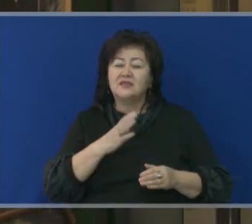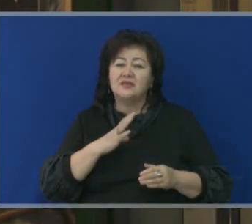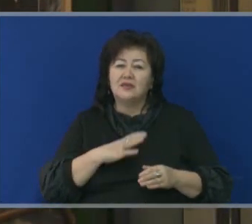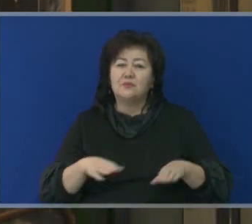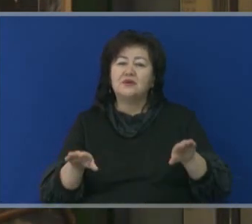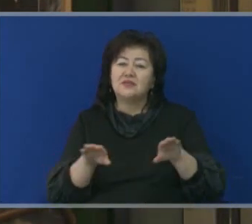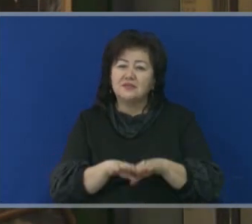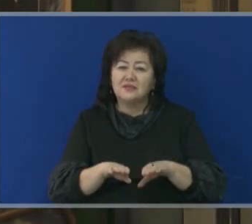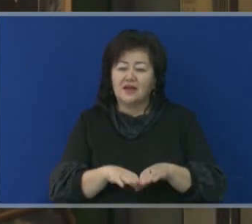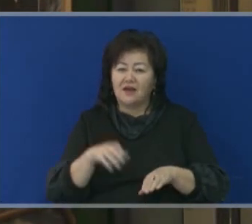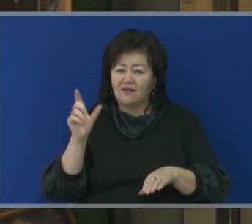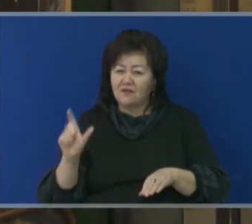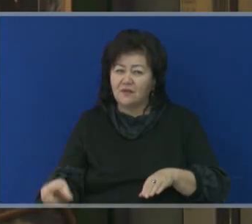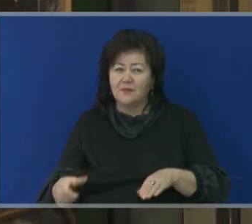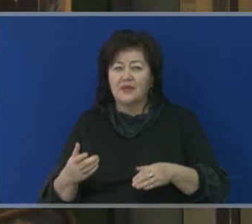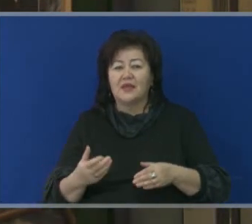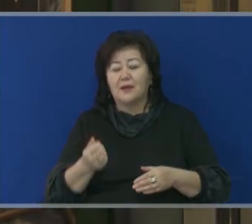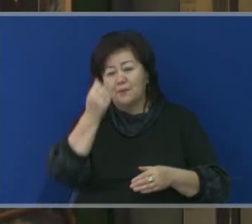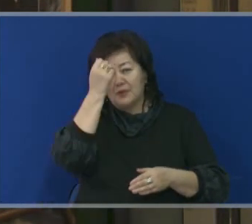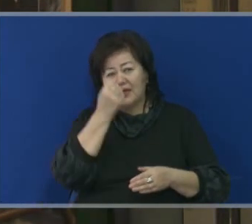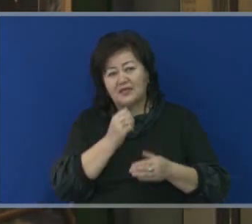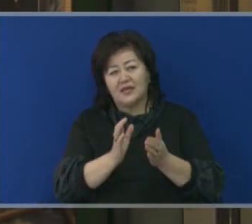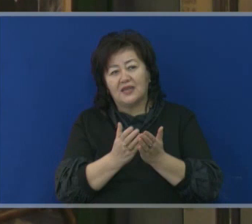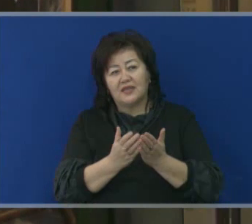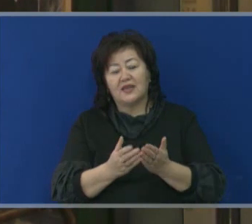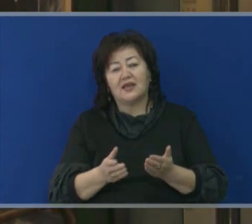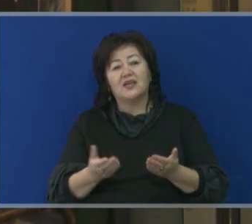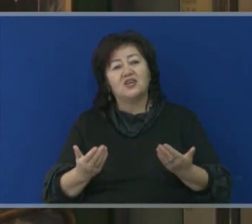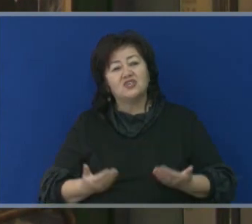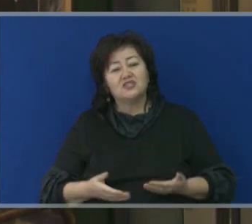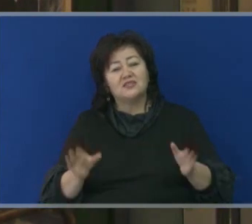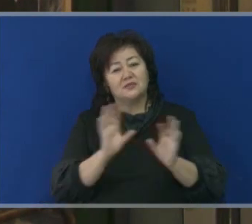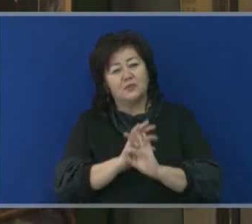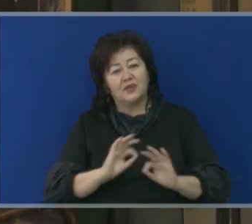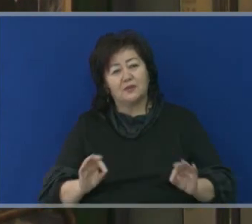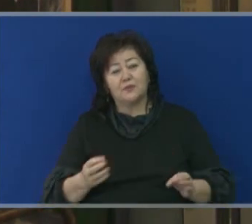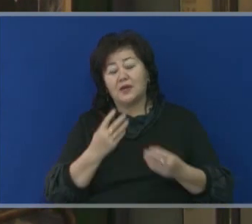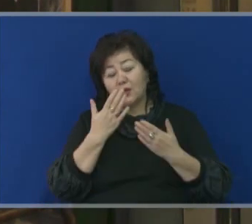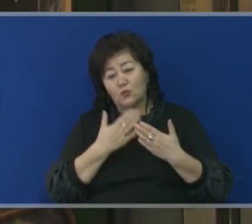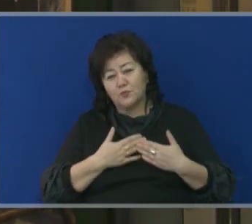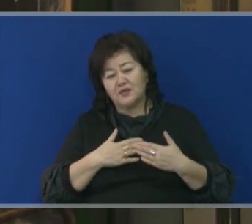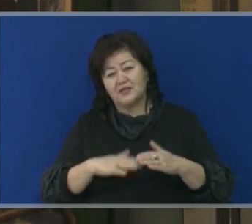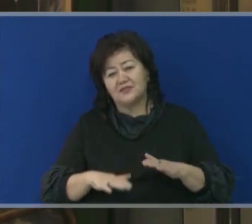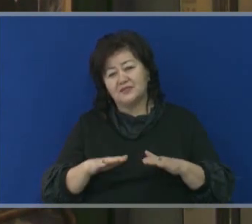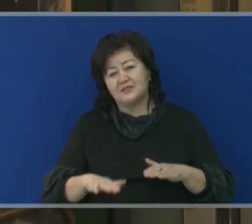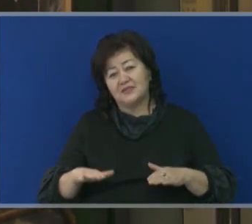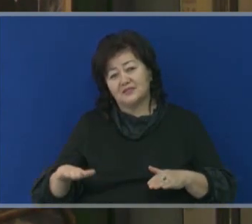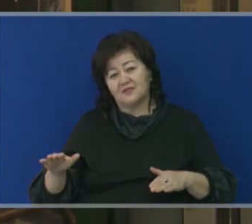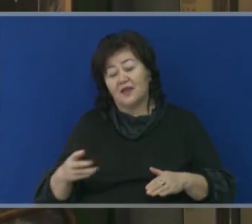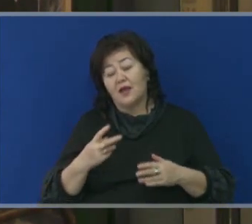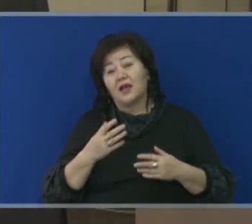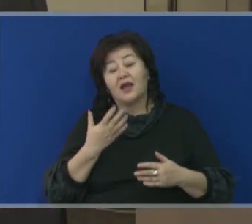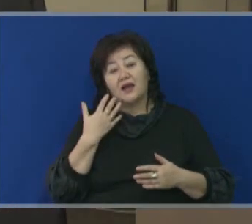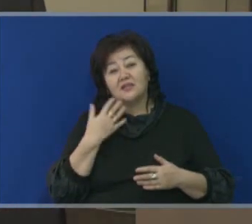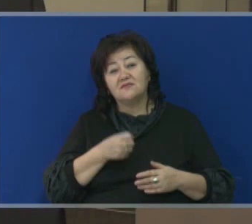человека. Это жизнь. Благодаря этой книге жизнь стала прекрасней. Мы видели его с детства. А когда взрослеешь, смотришь на это